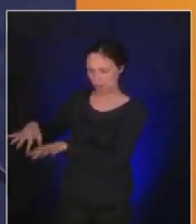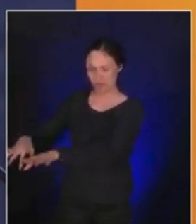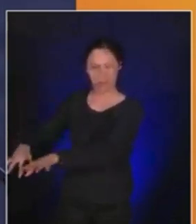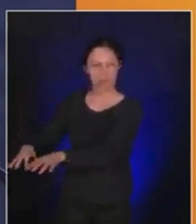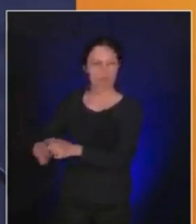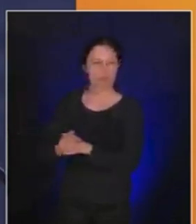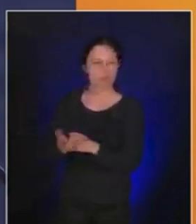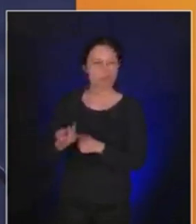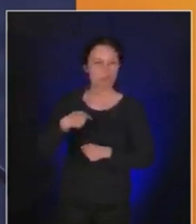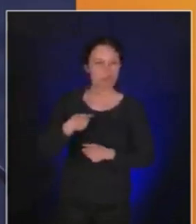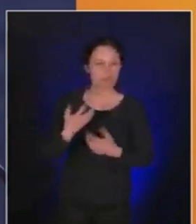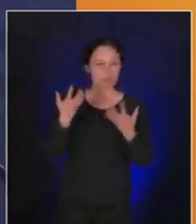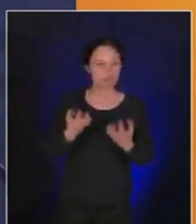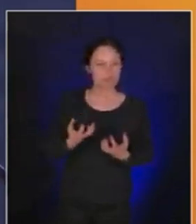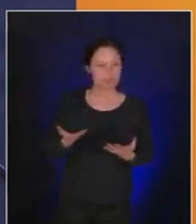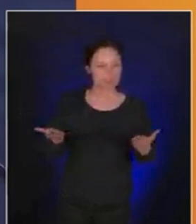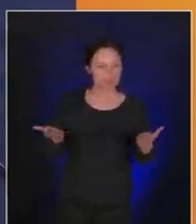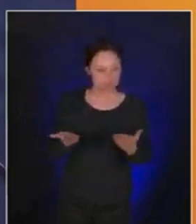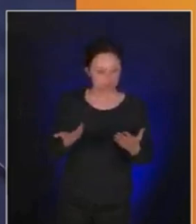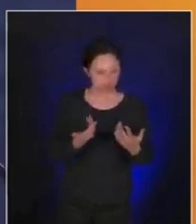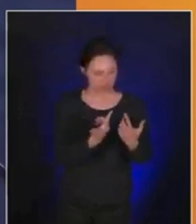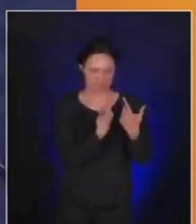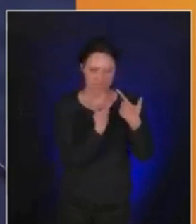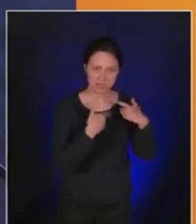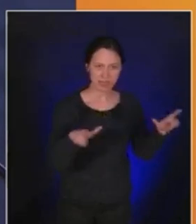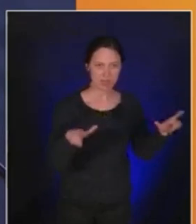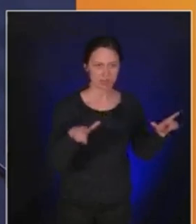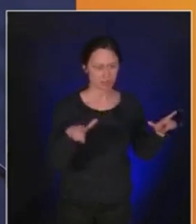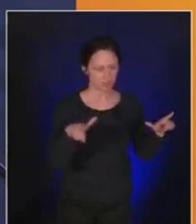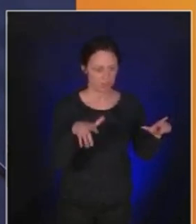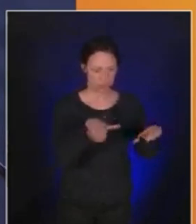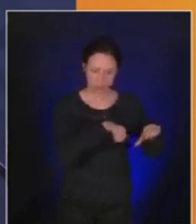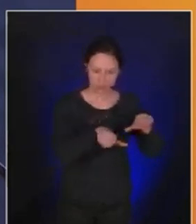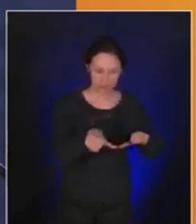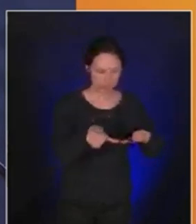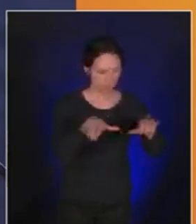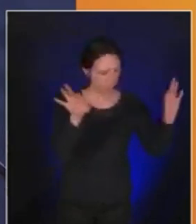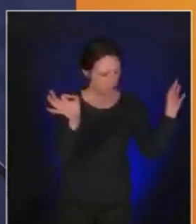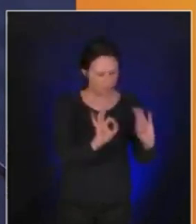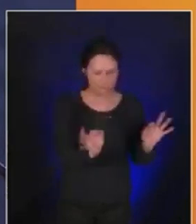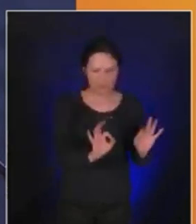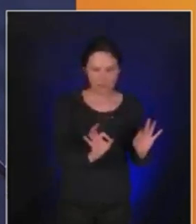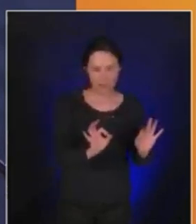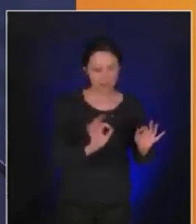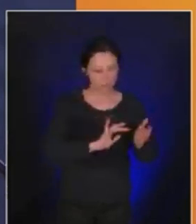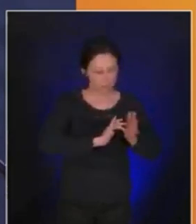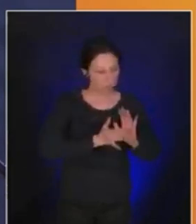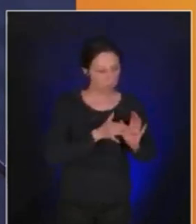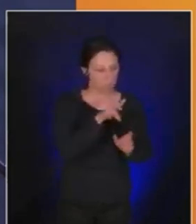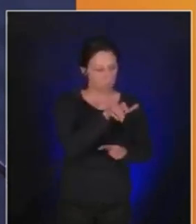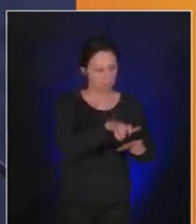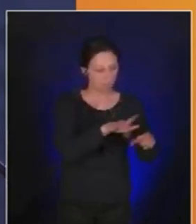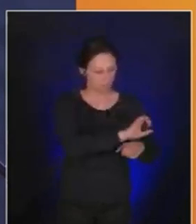la libération inconditionnelle de toutes et tous les détenus et prisonniers politiques en Iran.